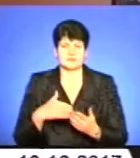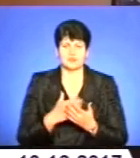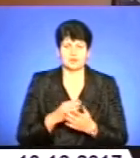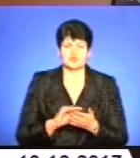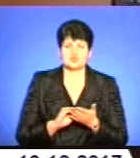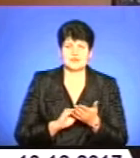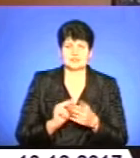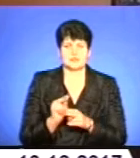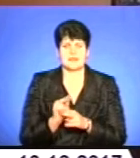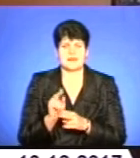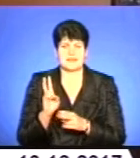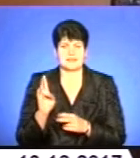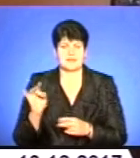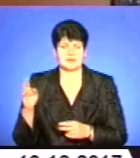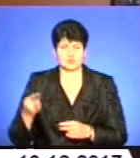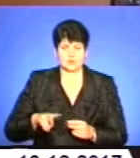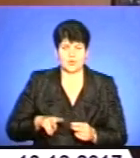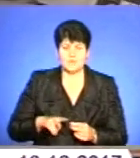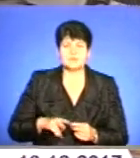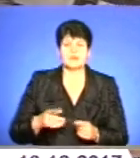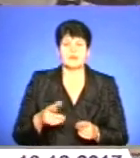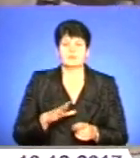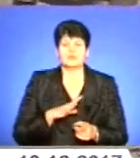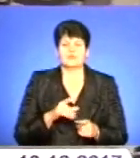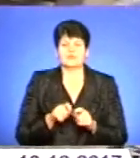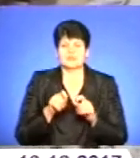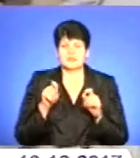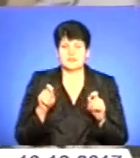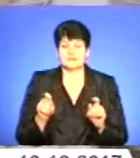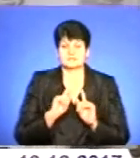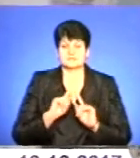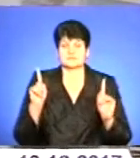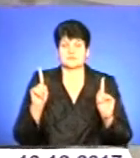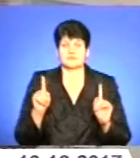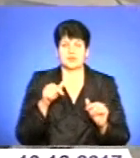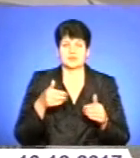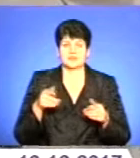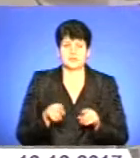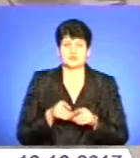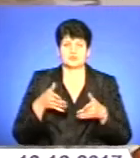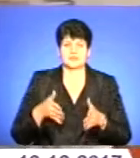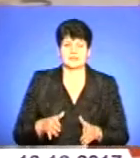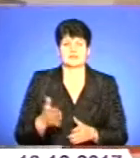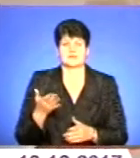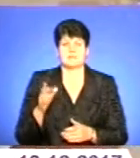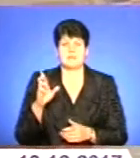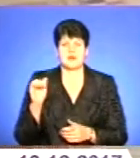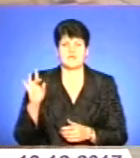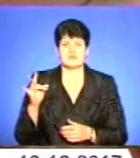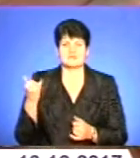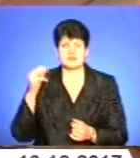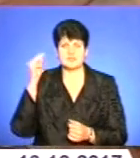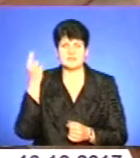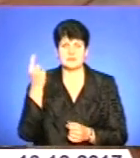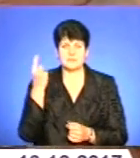та редактором. Відкриття музею стало приємною несподіванкою для Христини. Вона також родом із Баворова. Зараз дівчина навчається на